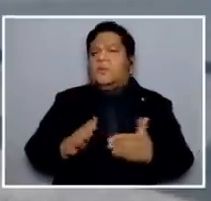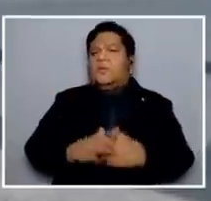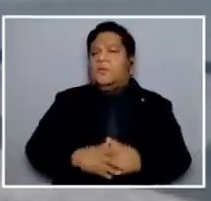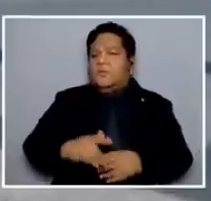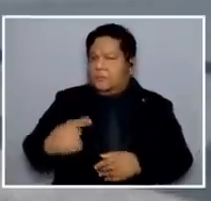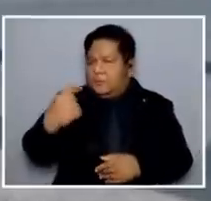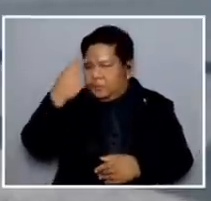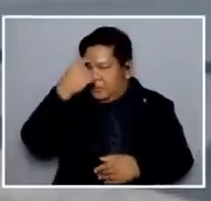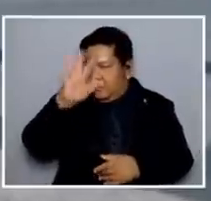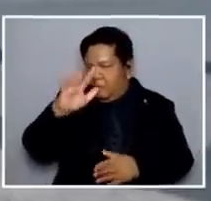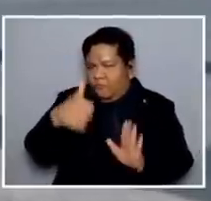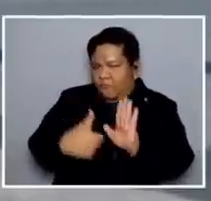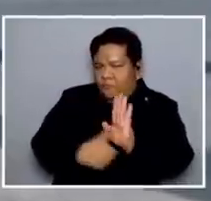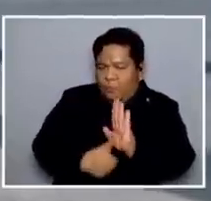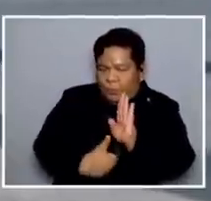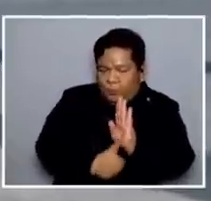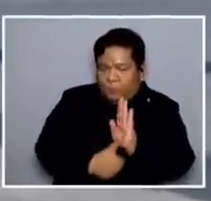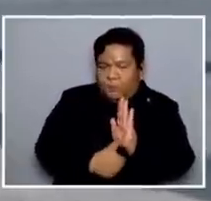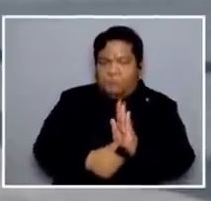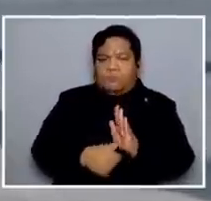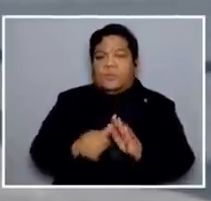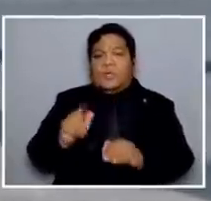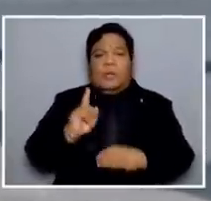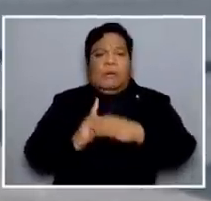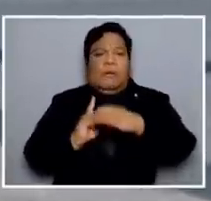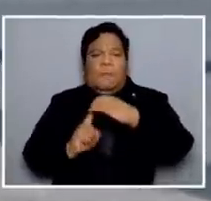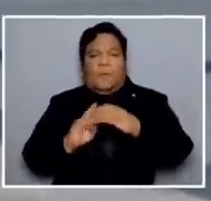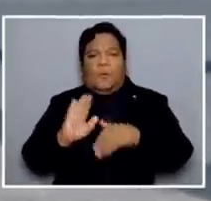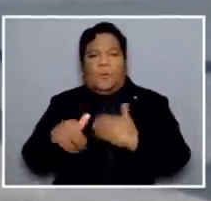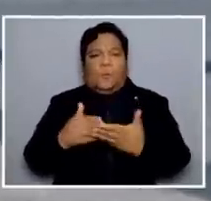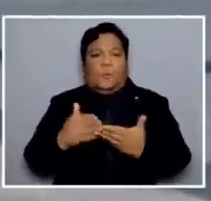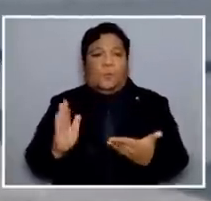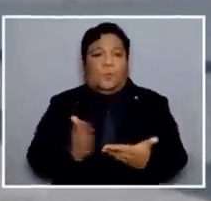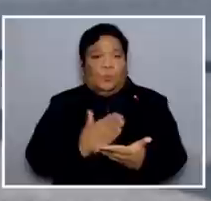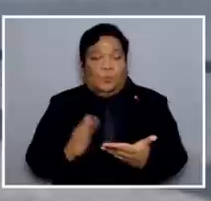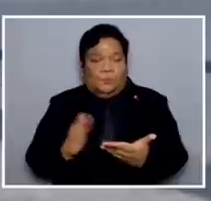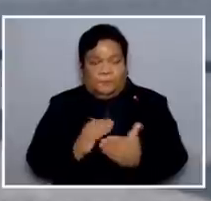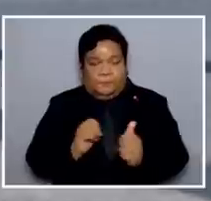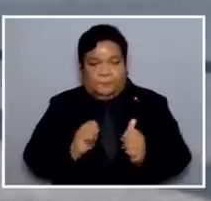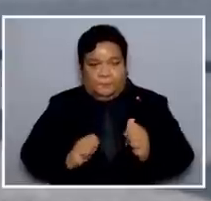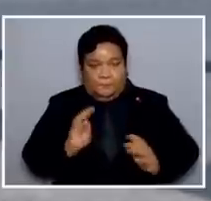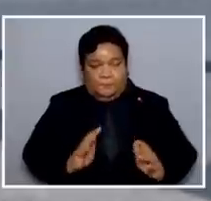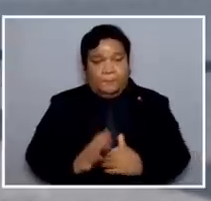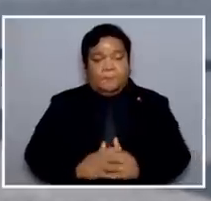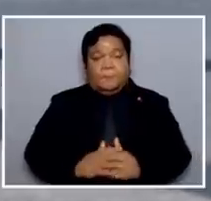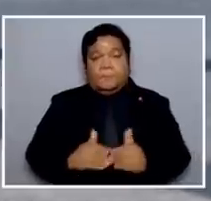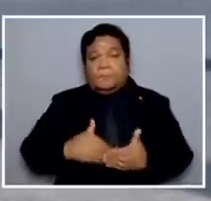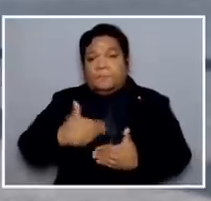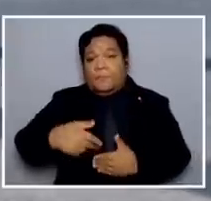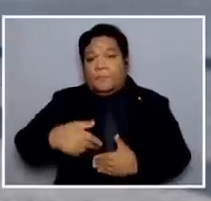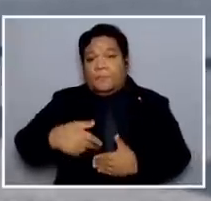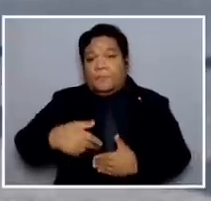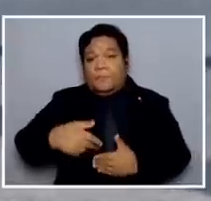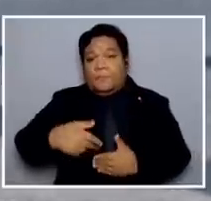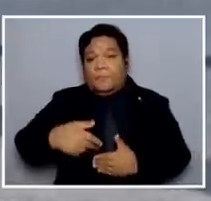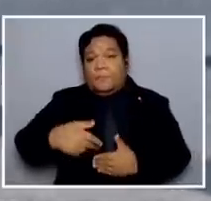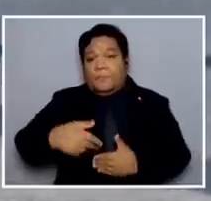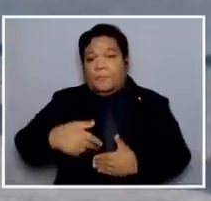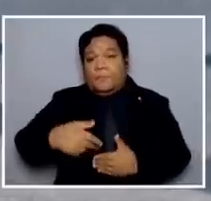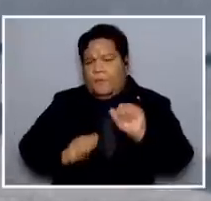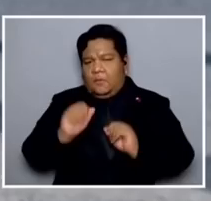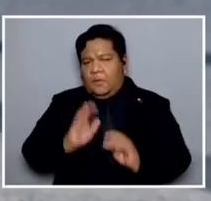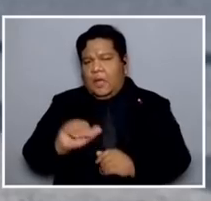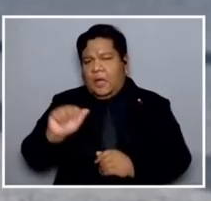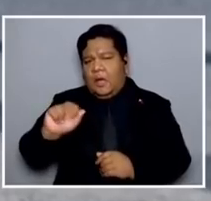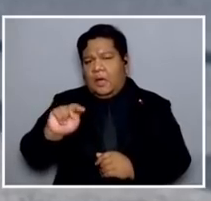ang ABS-CBN Music All-Stars. Samantala, bibida na ang PBB celebrity housemate na si Angie Salvacion sa